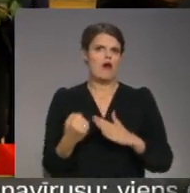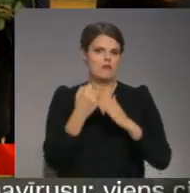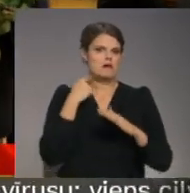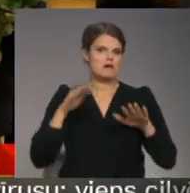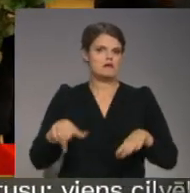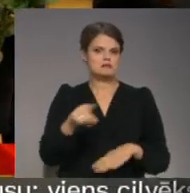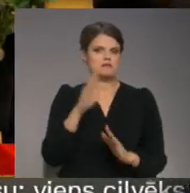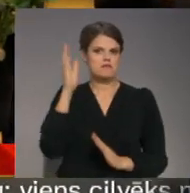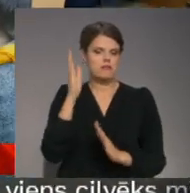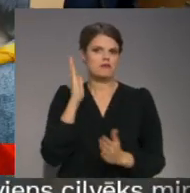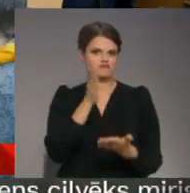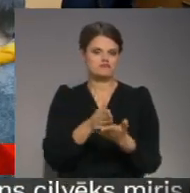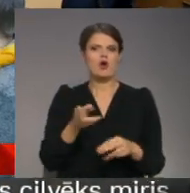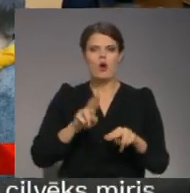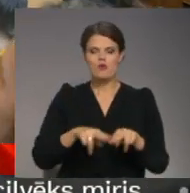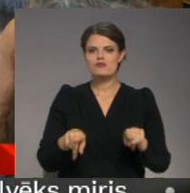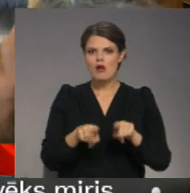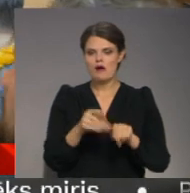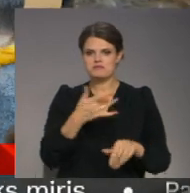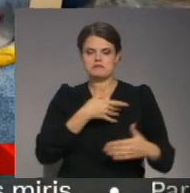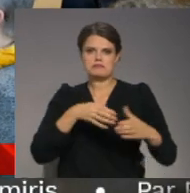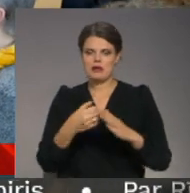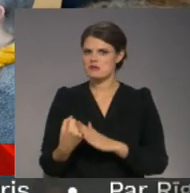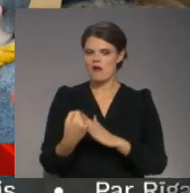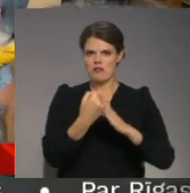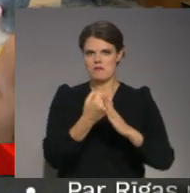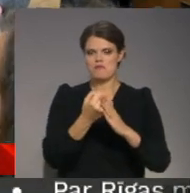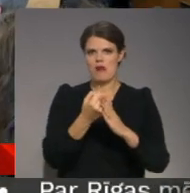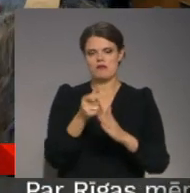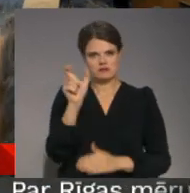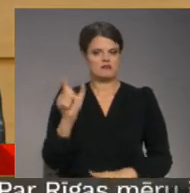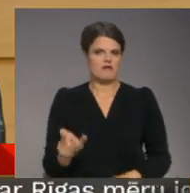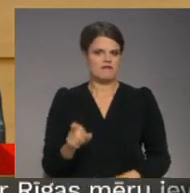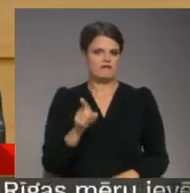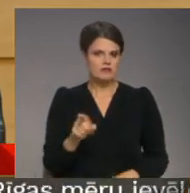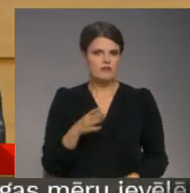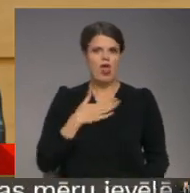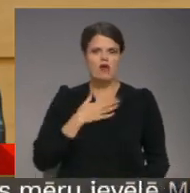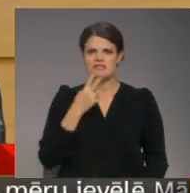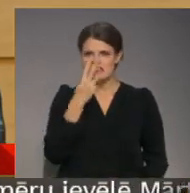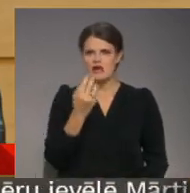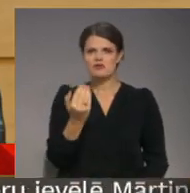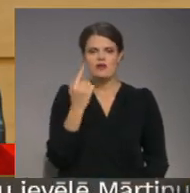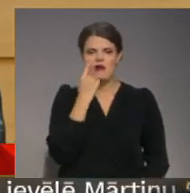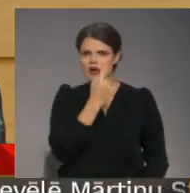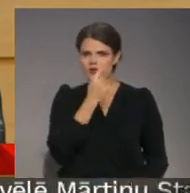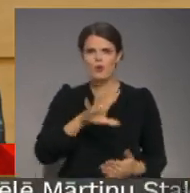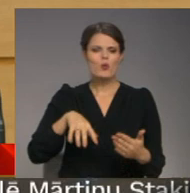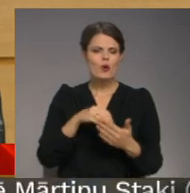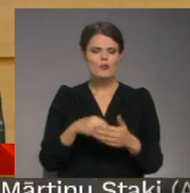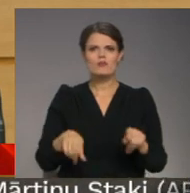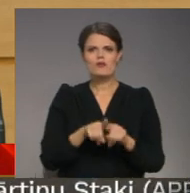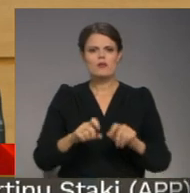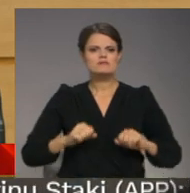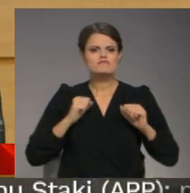rīdziniekiem un arī no savas partijas un koalīcijas biedriem. Es redzu tavās acīs joprojām to pašu